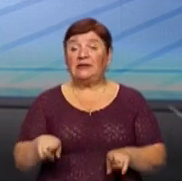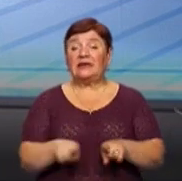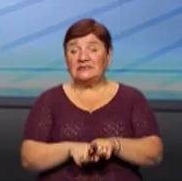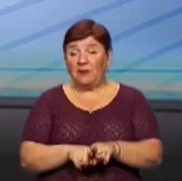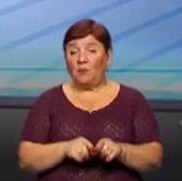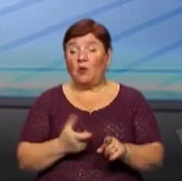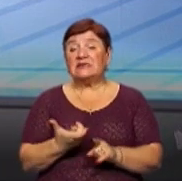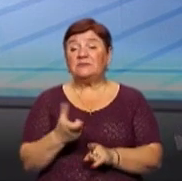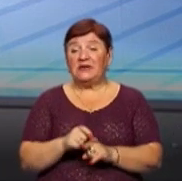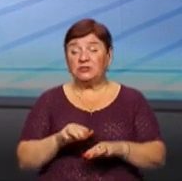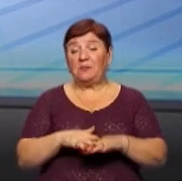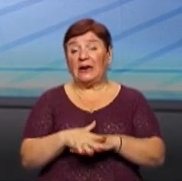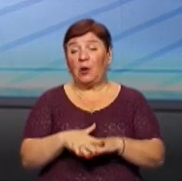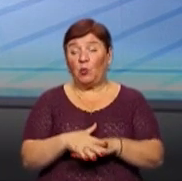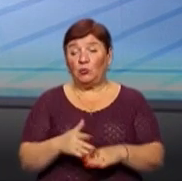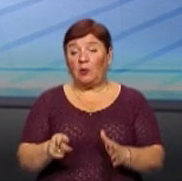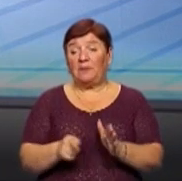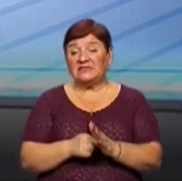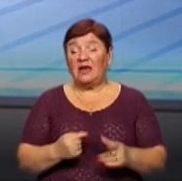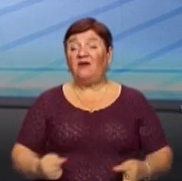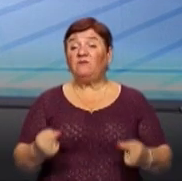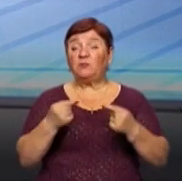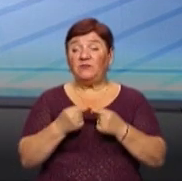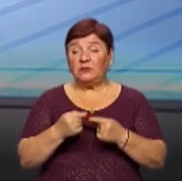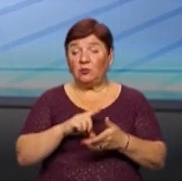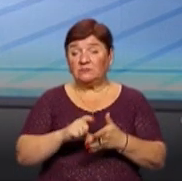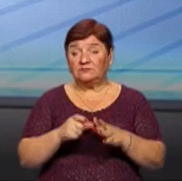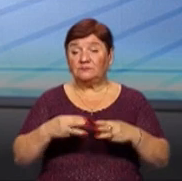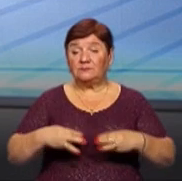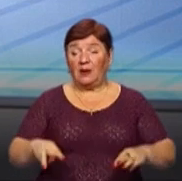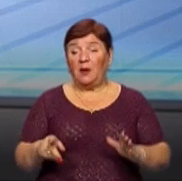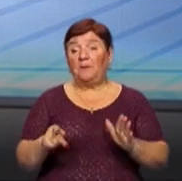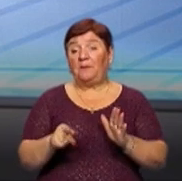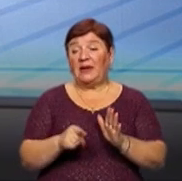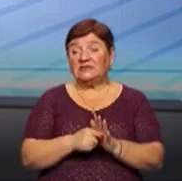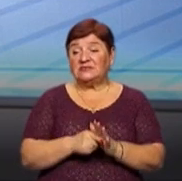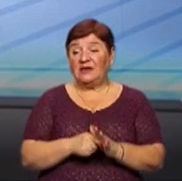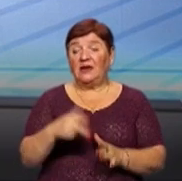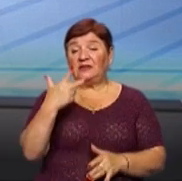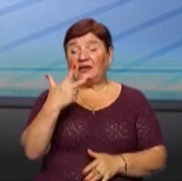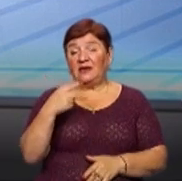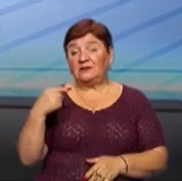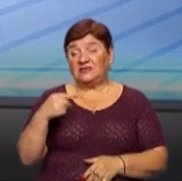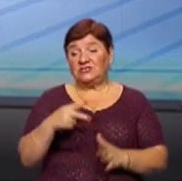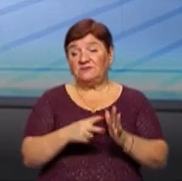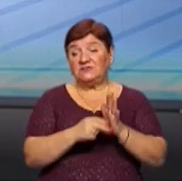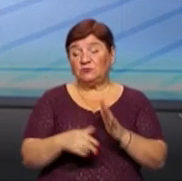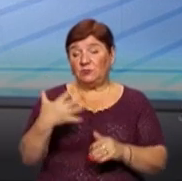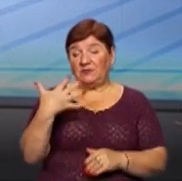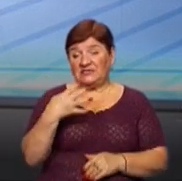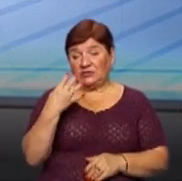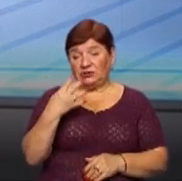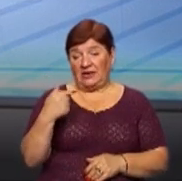їм збільшували, робили перерахунок пенсії відповідно до цієї постанови, і їх розмір пенсії, здається, має бути 3854